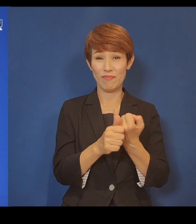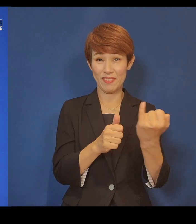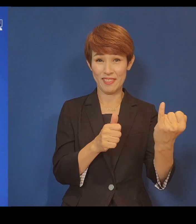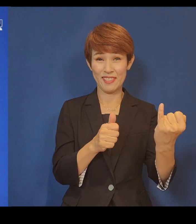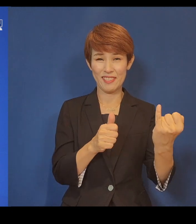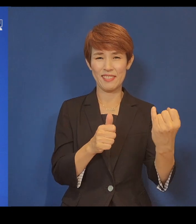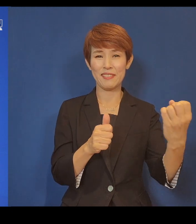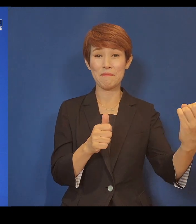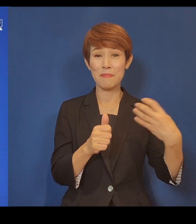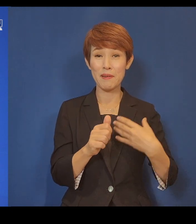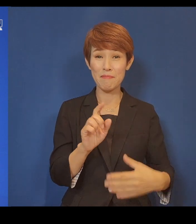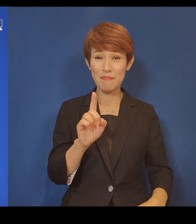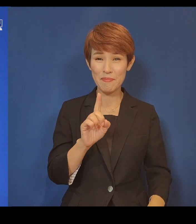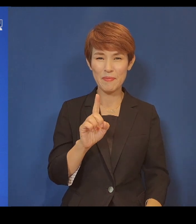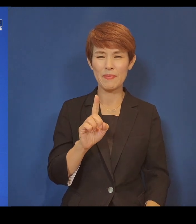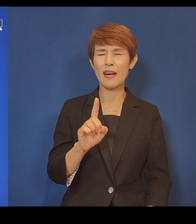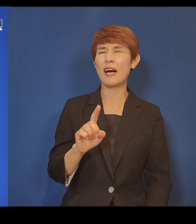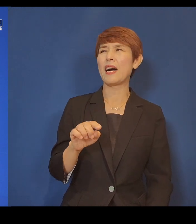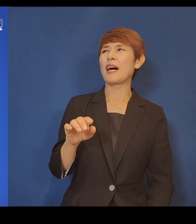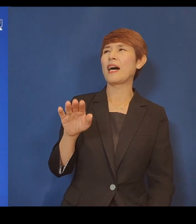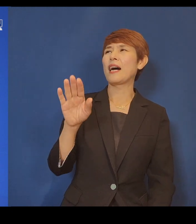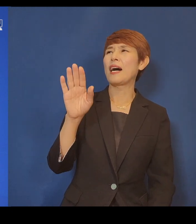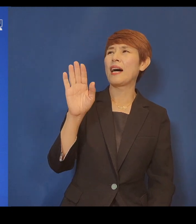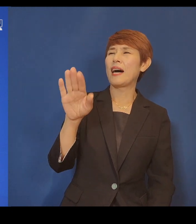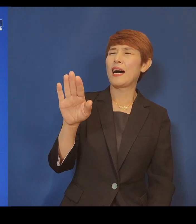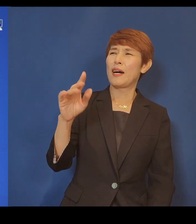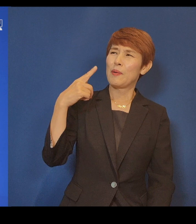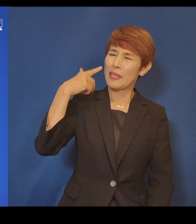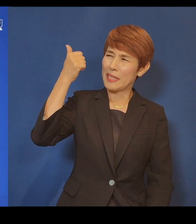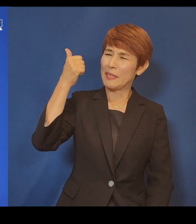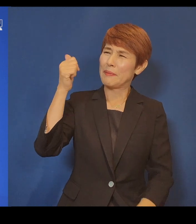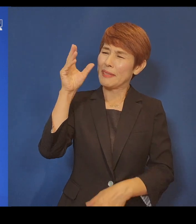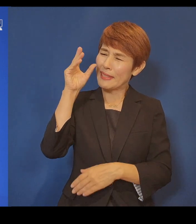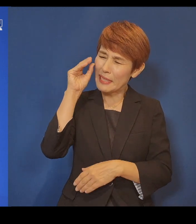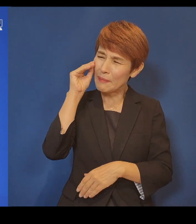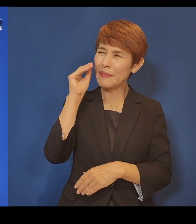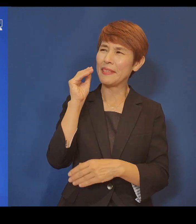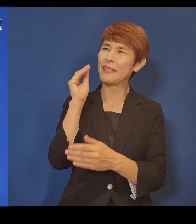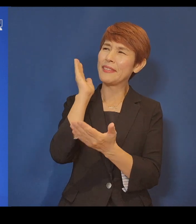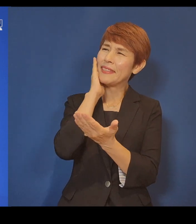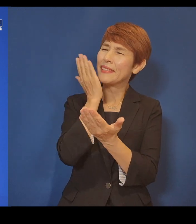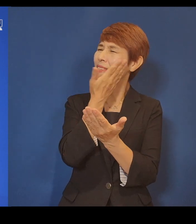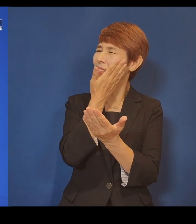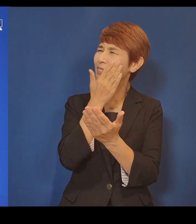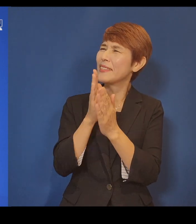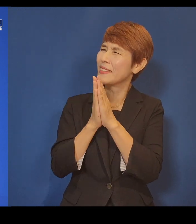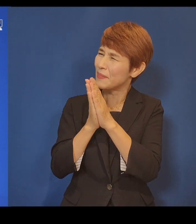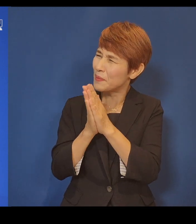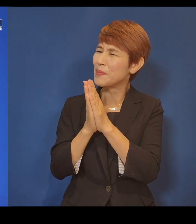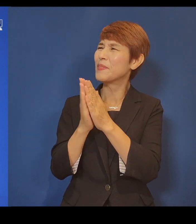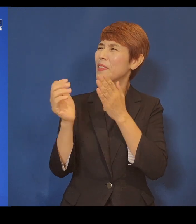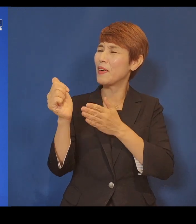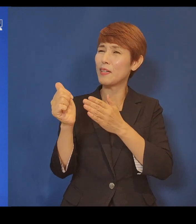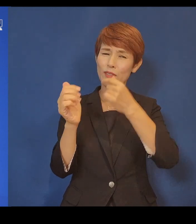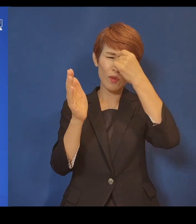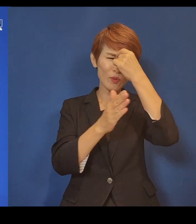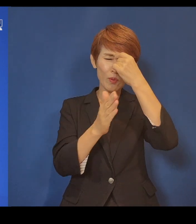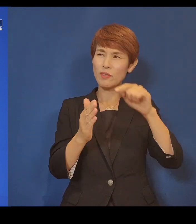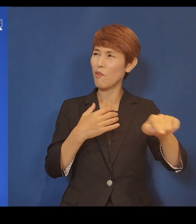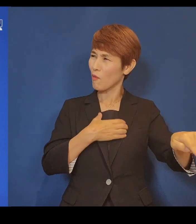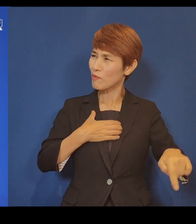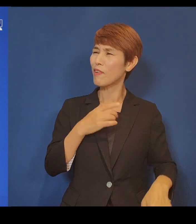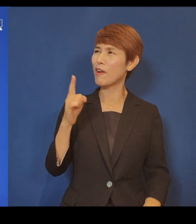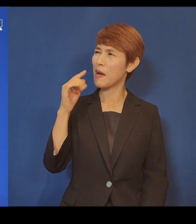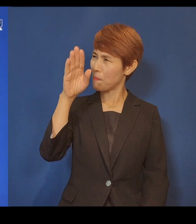아내가 제주도 교사 워크숍 가서 부탁을 하더라고요. 제발 화장을 잘 해주십시오.